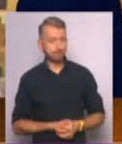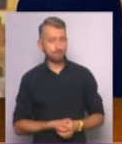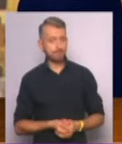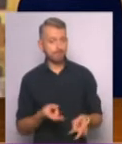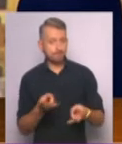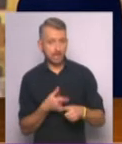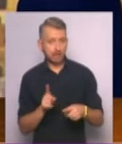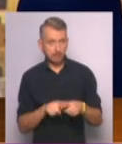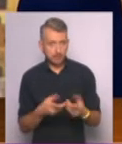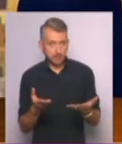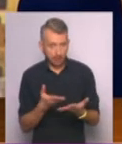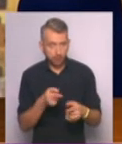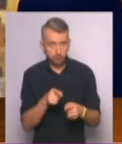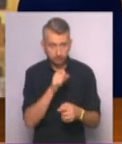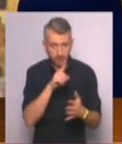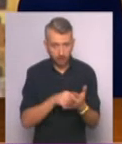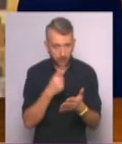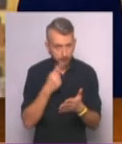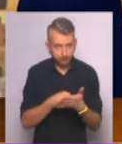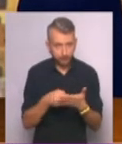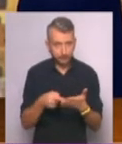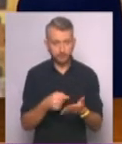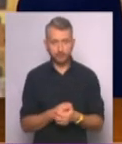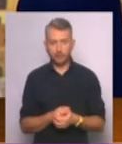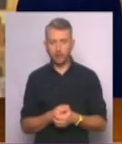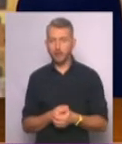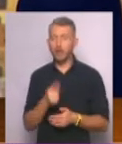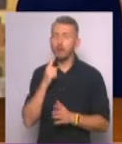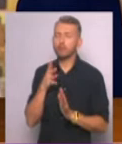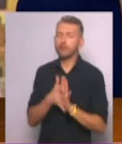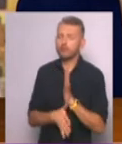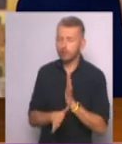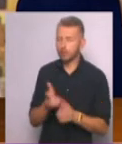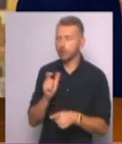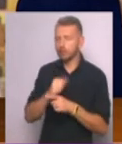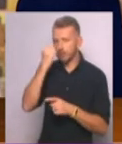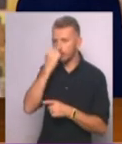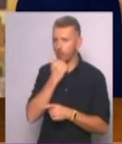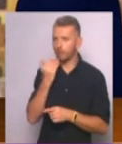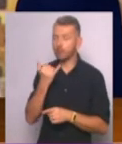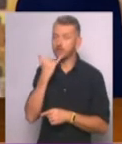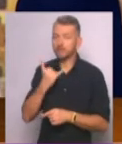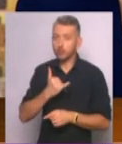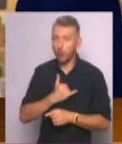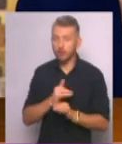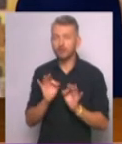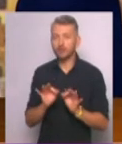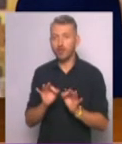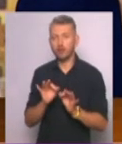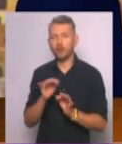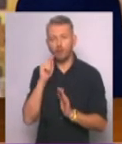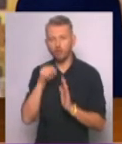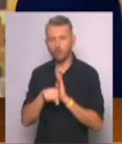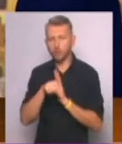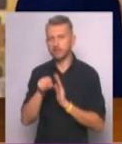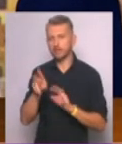це якось загострити, це питання. Почули, пані Лариса, дуже дякуємо вам за дзвінок. Звичайно, також ми в курсі і цієї